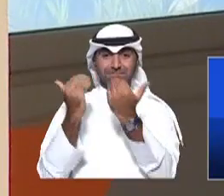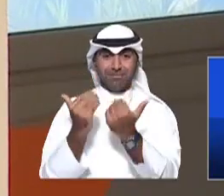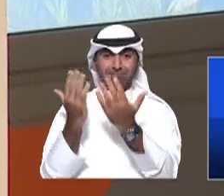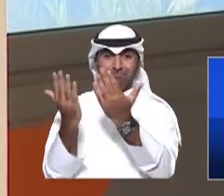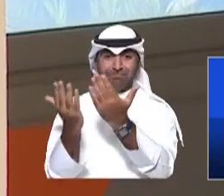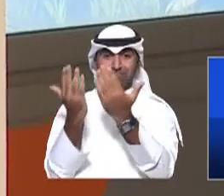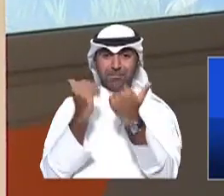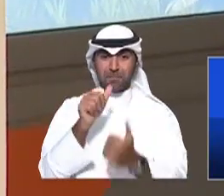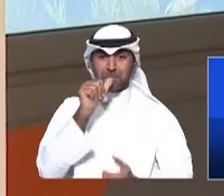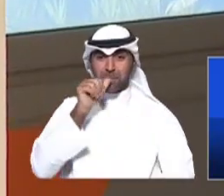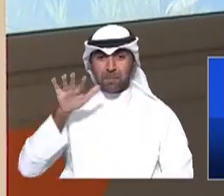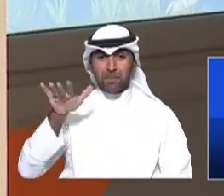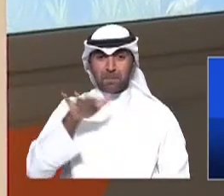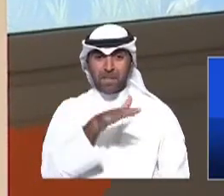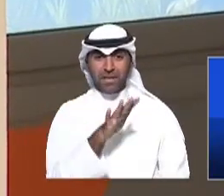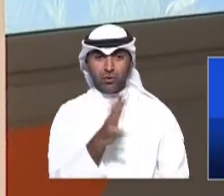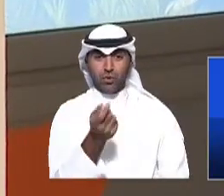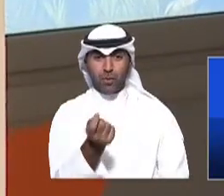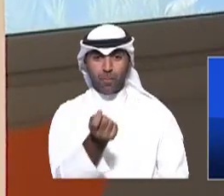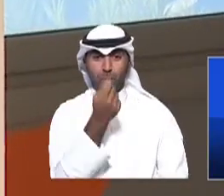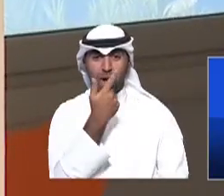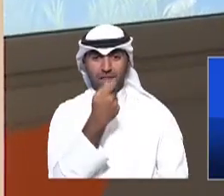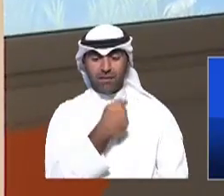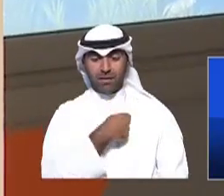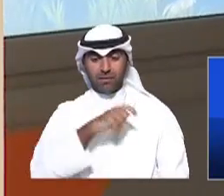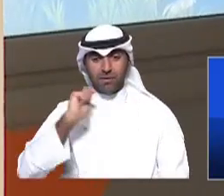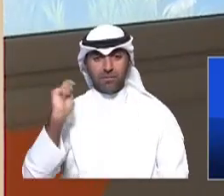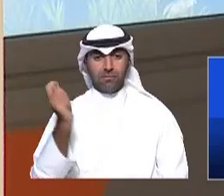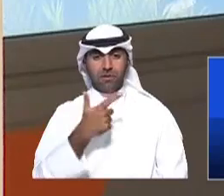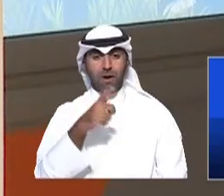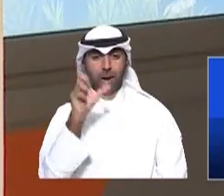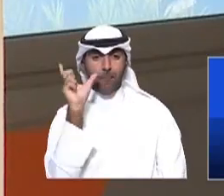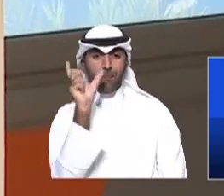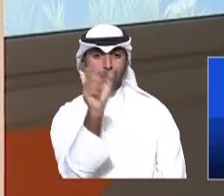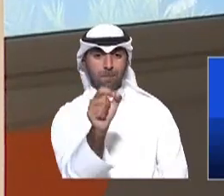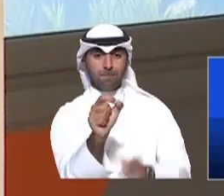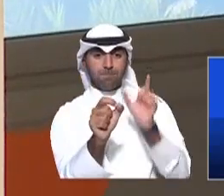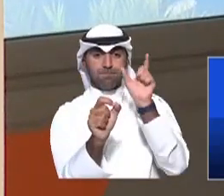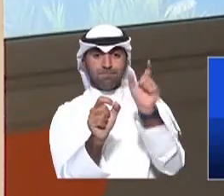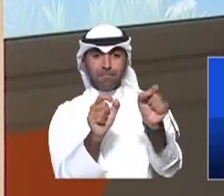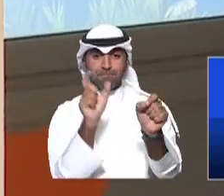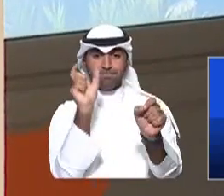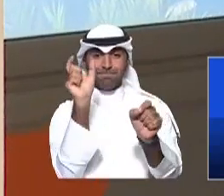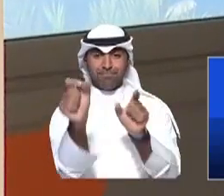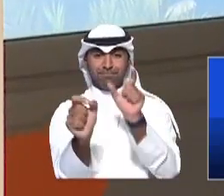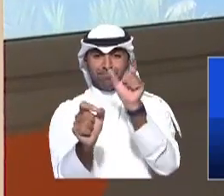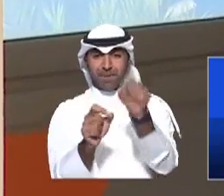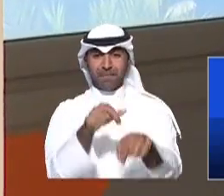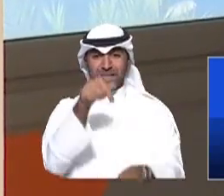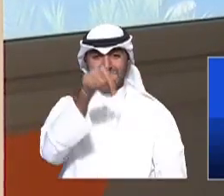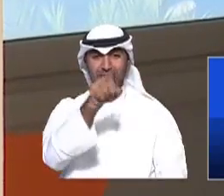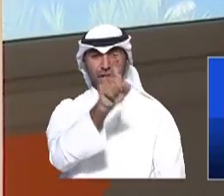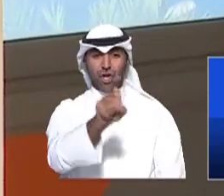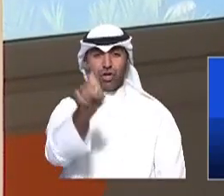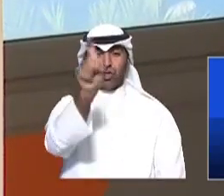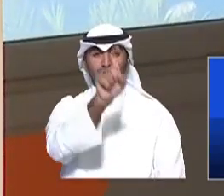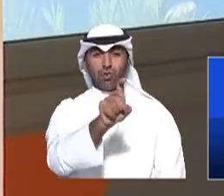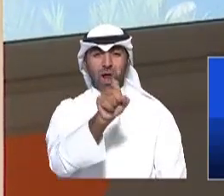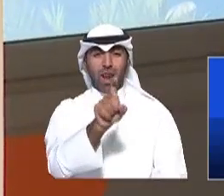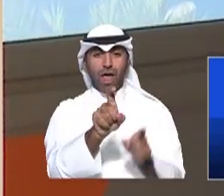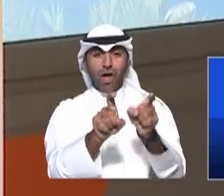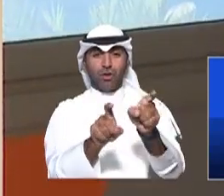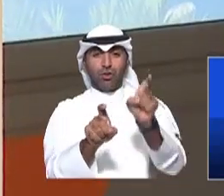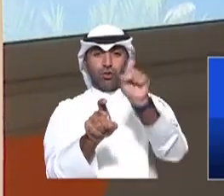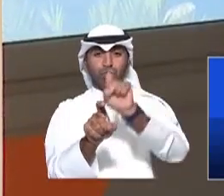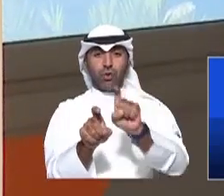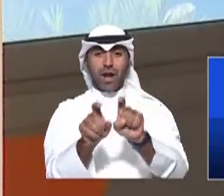الممنوعة، وذلك لما يحتويه ذلك من مخاطر تهدد الأمن الغذائي وتهدد الاقتصاد